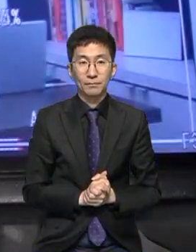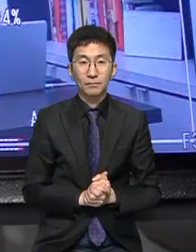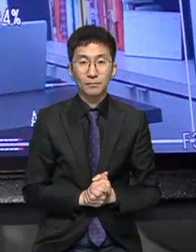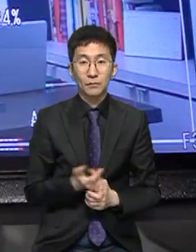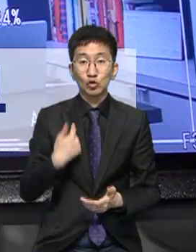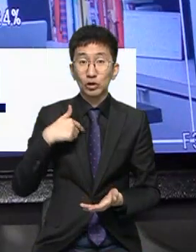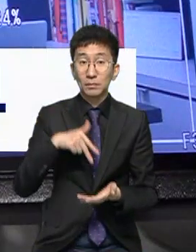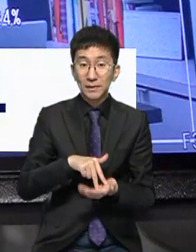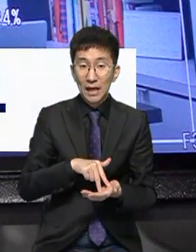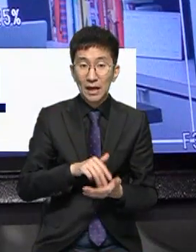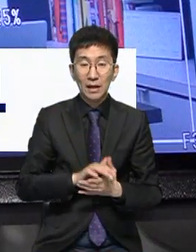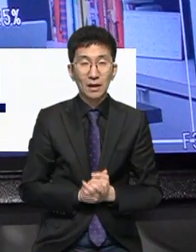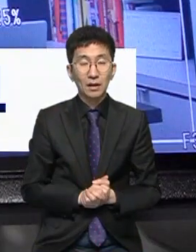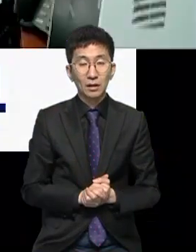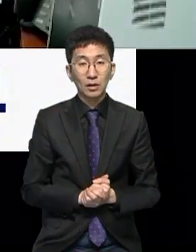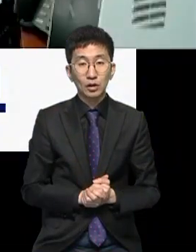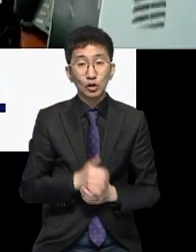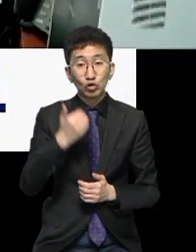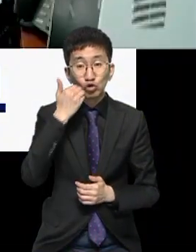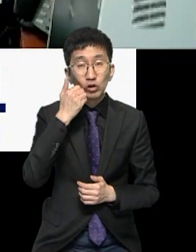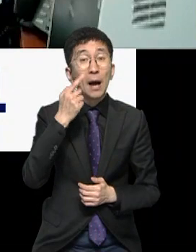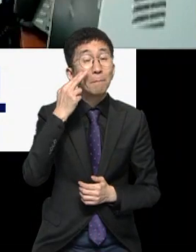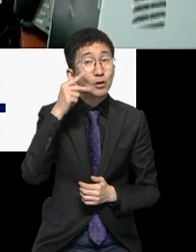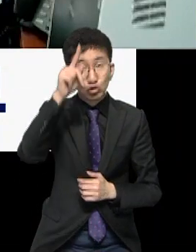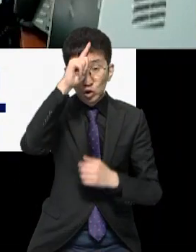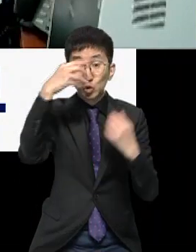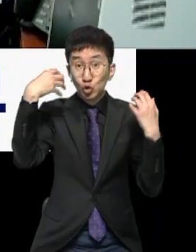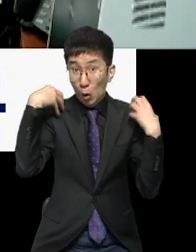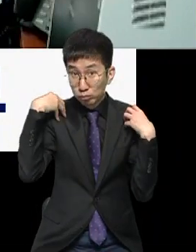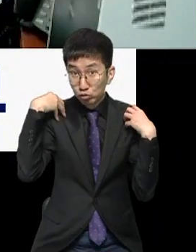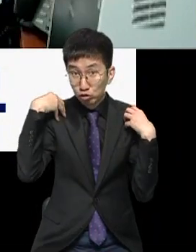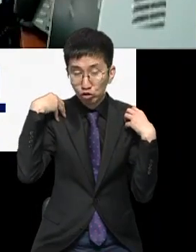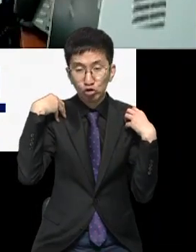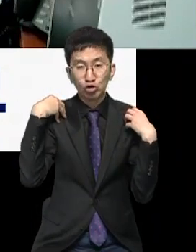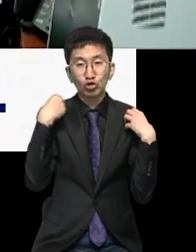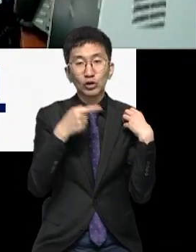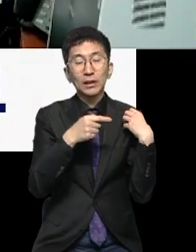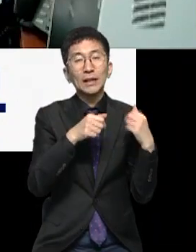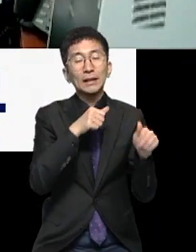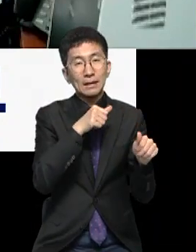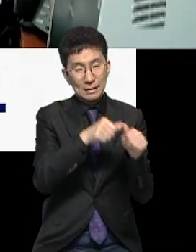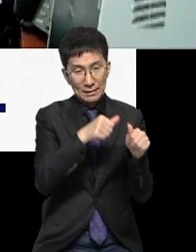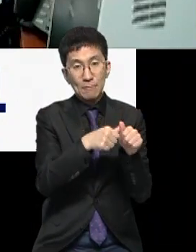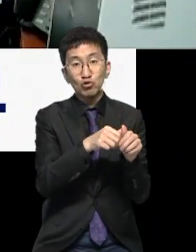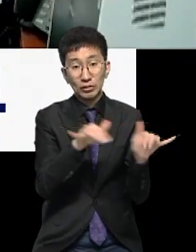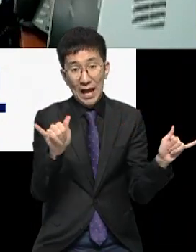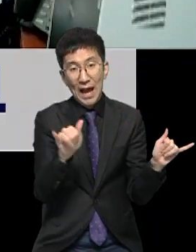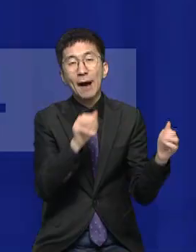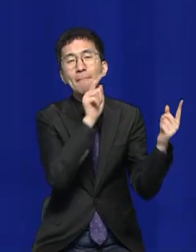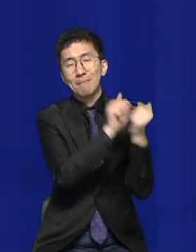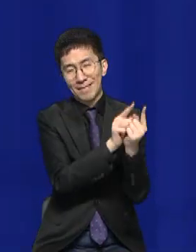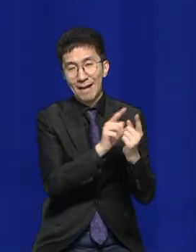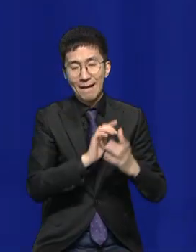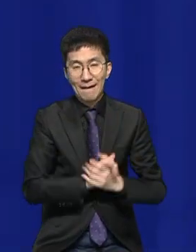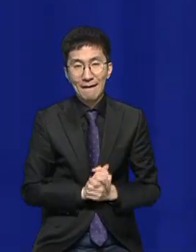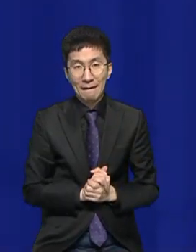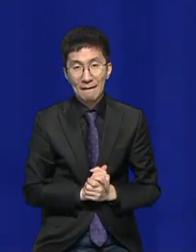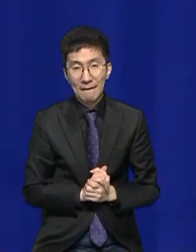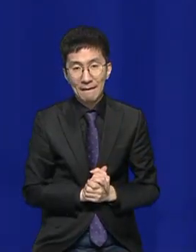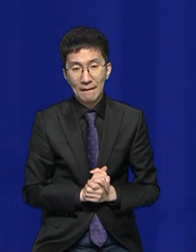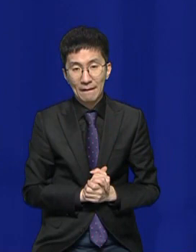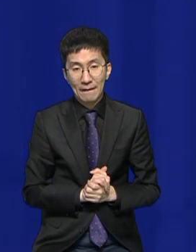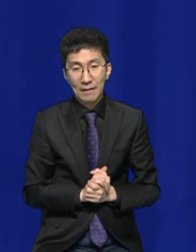SBS는 하나 엘살리 베일러 의대 교수와 코디 마이스너 터프츠 의대 교수를 화상 인터뷰했습니다. 두 사람은